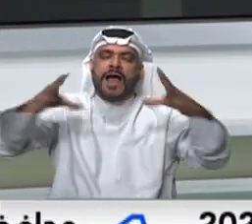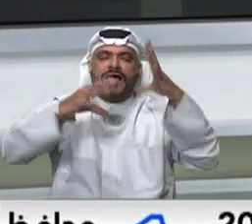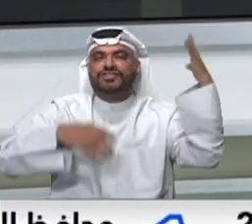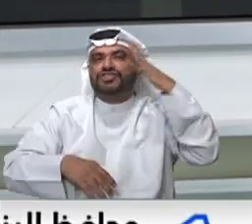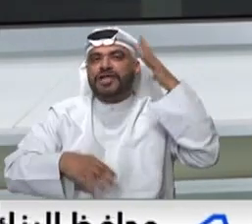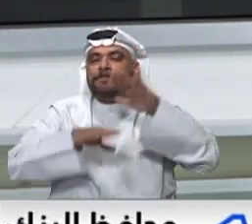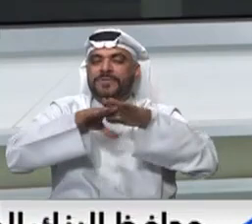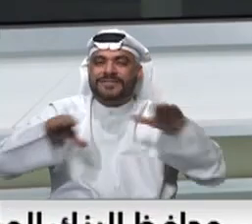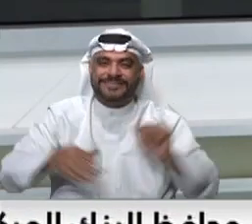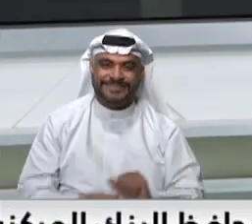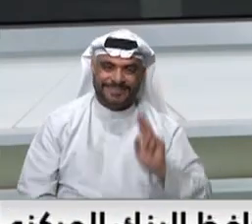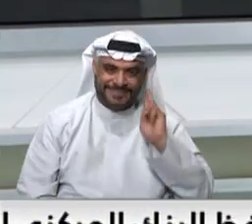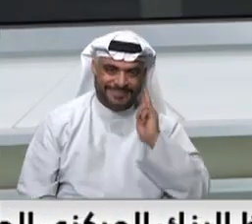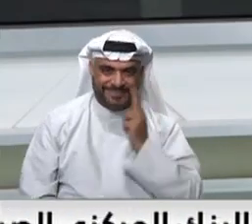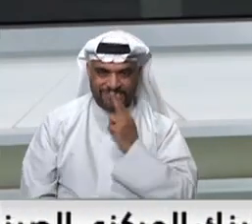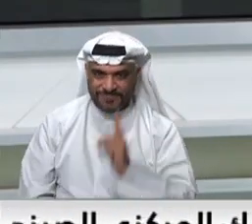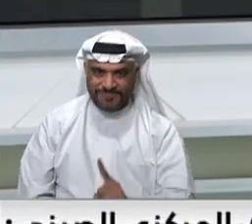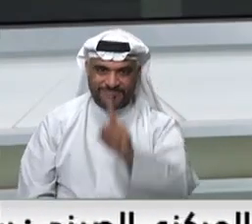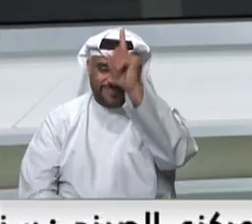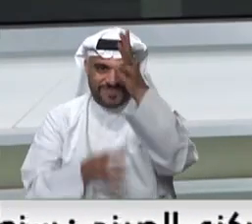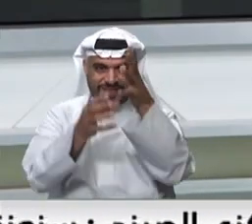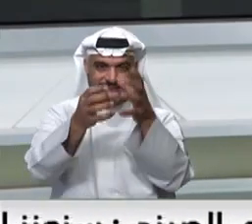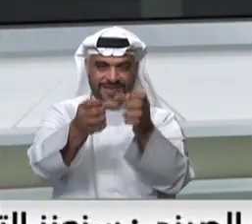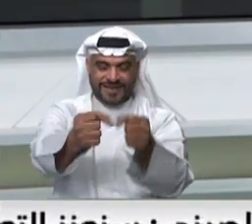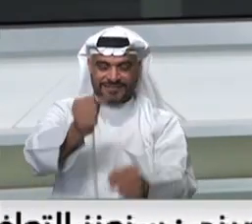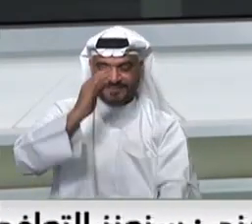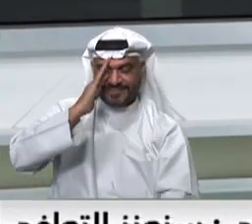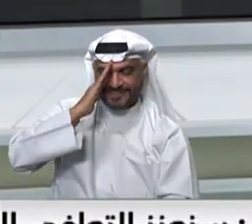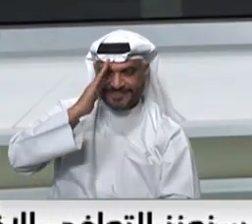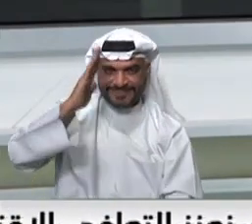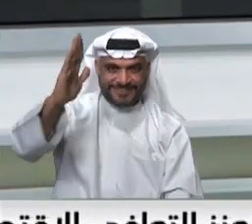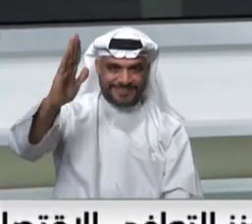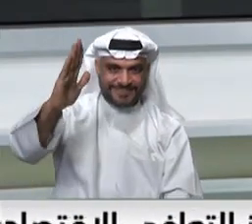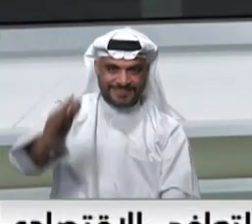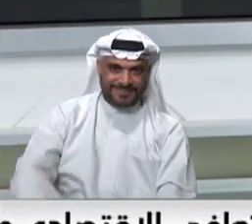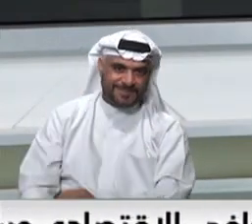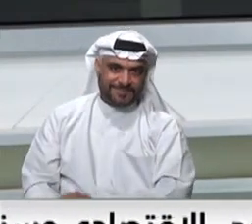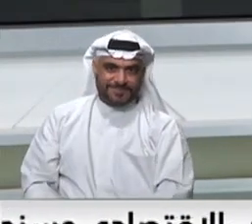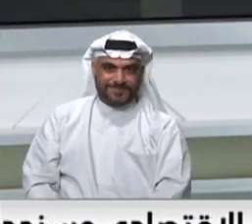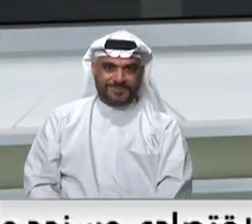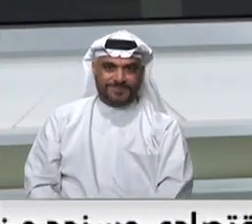الله. أعزائي المشاهدين نشكركم على حسن المتابعة، والآن نعود إلى الزملاء في الاستديو.